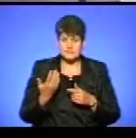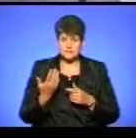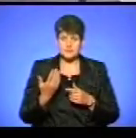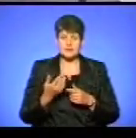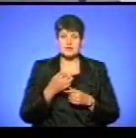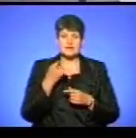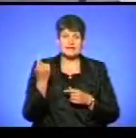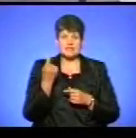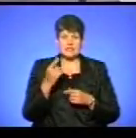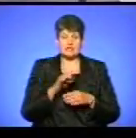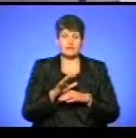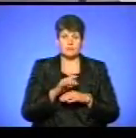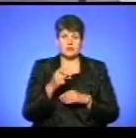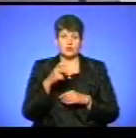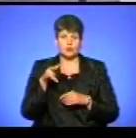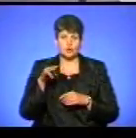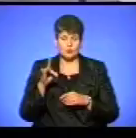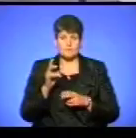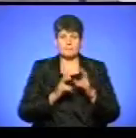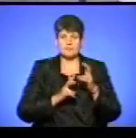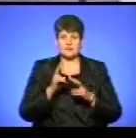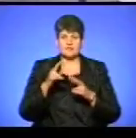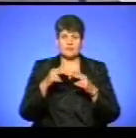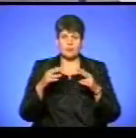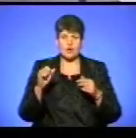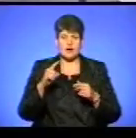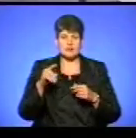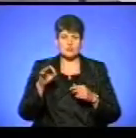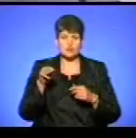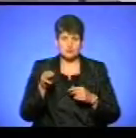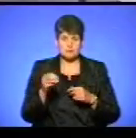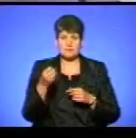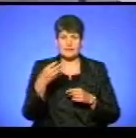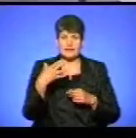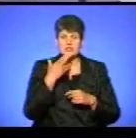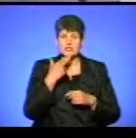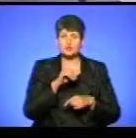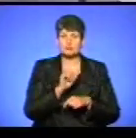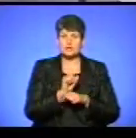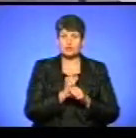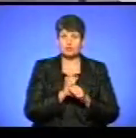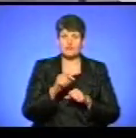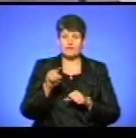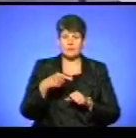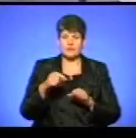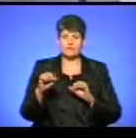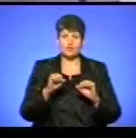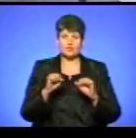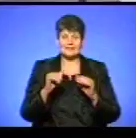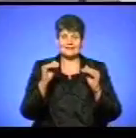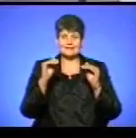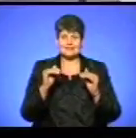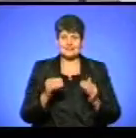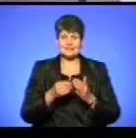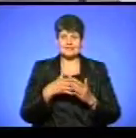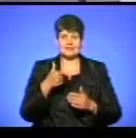Зазначу, єдиний виробник хлору в Україні, підприємство «Дніпроазот», 15 червня припинило свою роботу, вимагаючи від уряду знизити